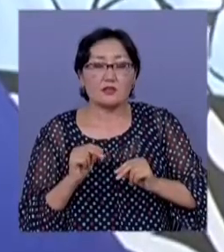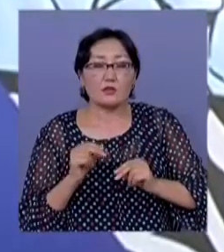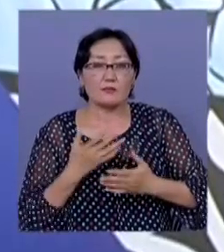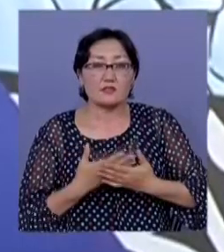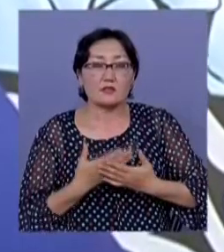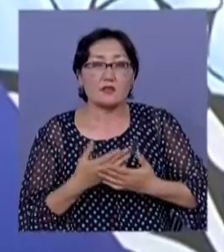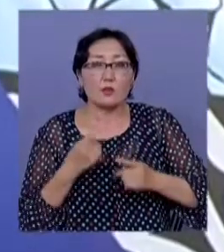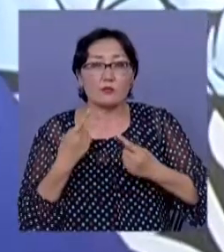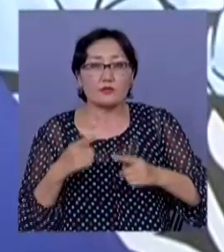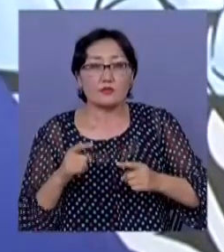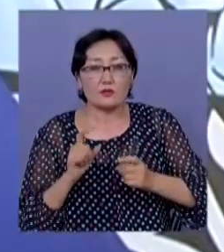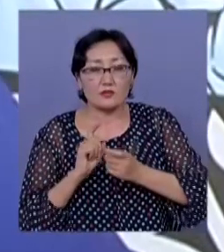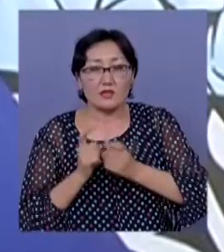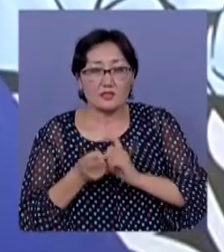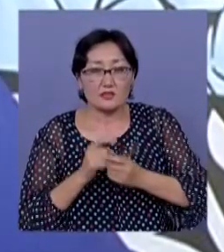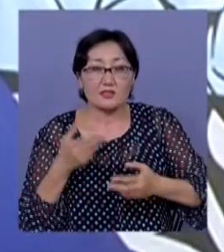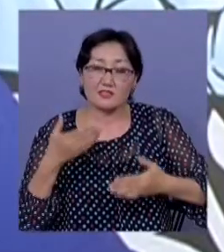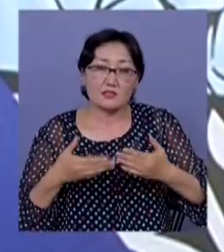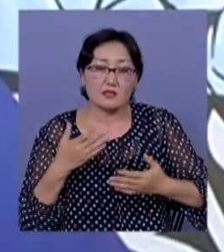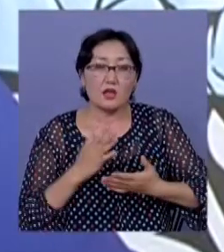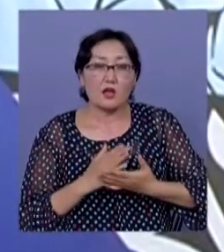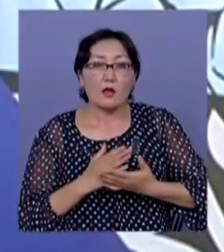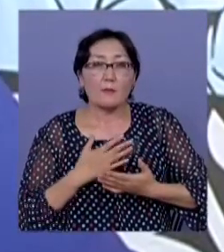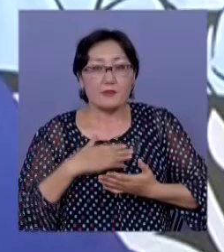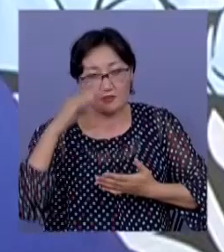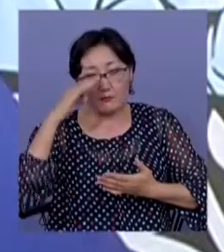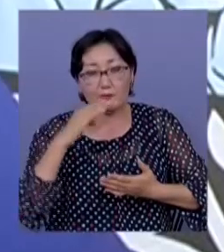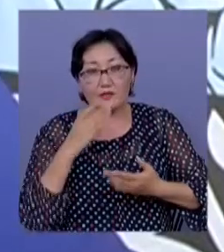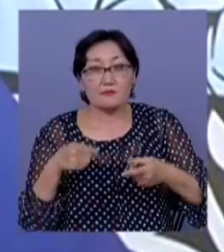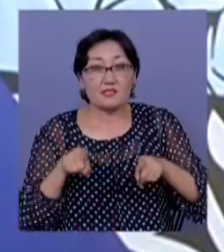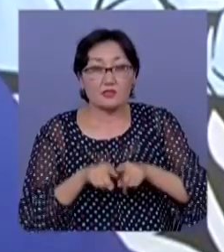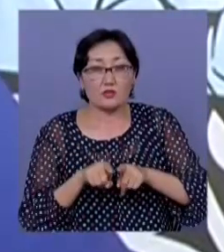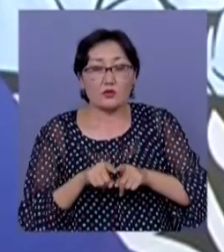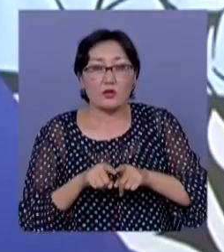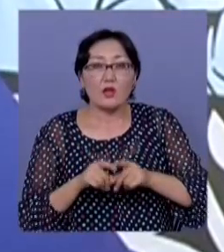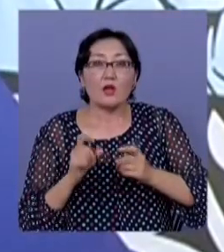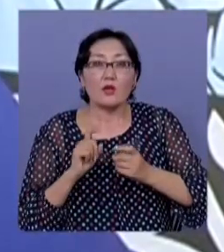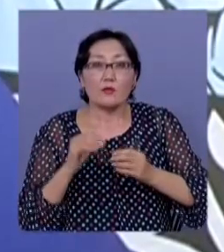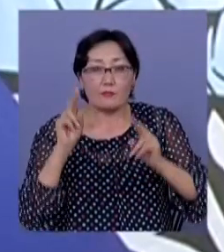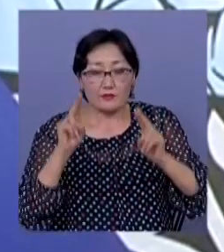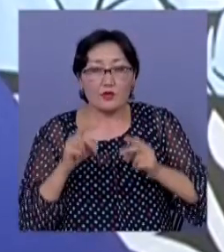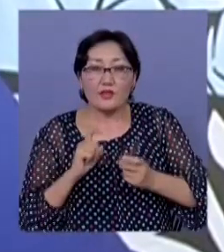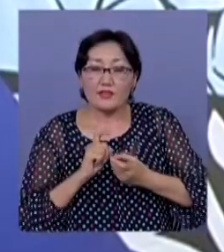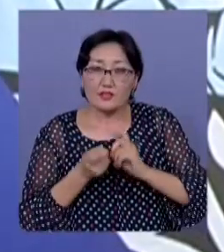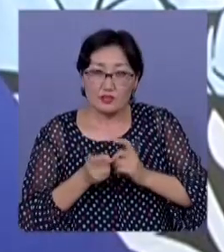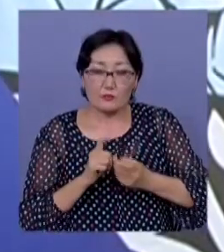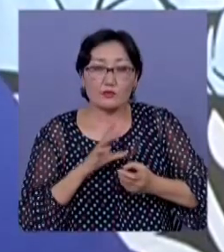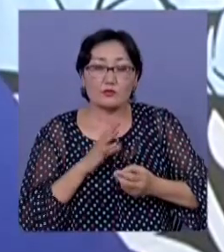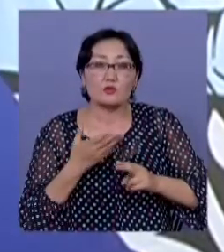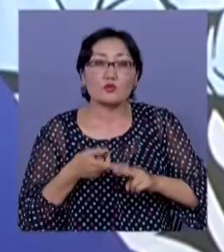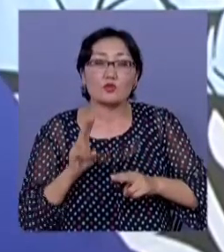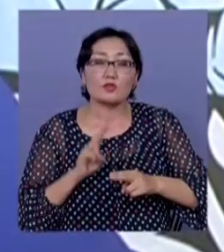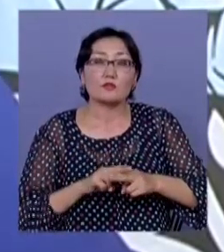мысалға басқа күрестермен салыстырғанда деген сияқты, біздің бабаларымыз да дәл осындай ережемен күрескен кезінде деген сияқты.